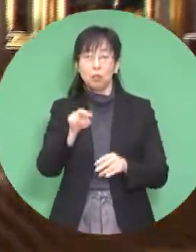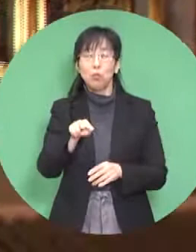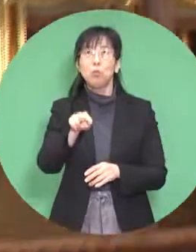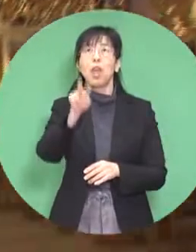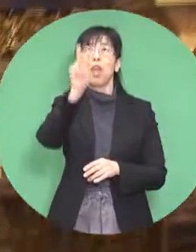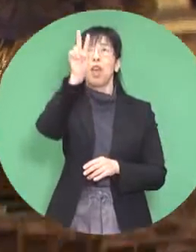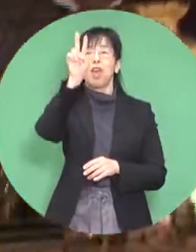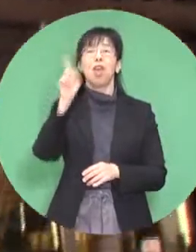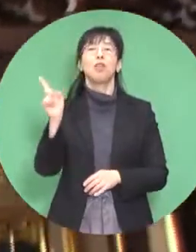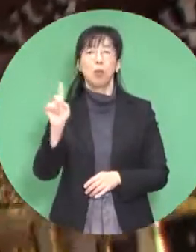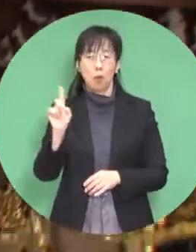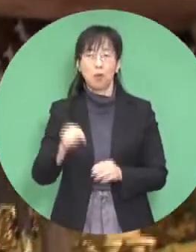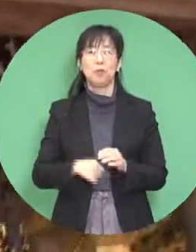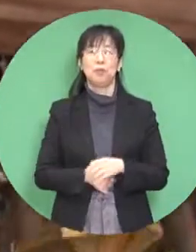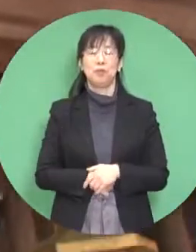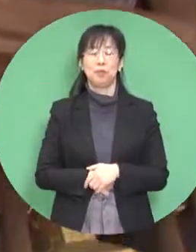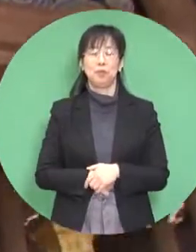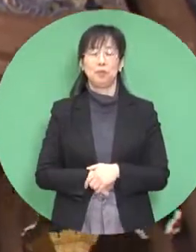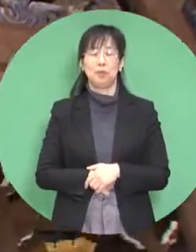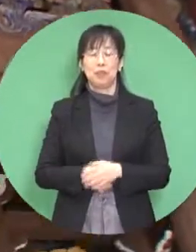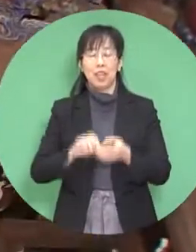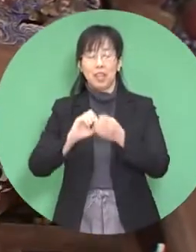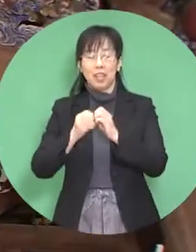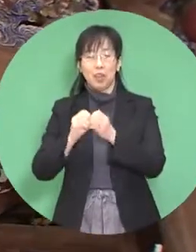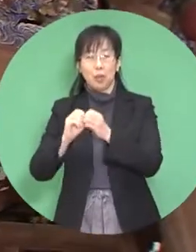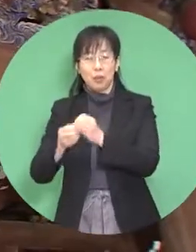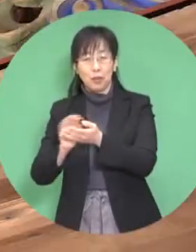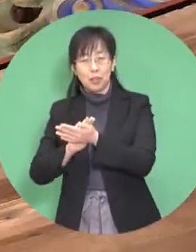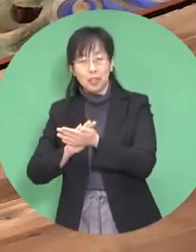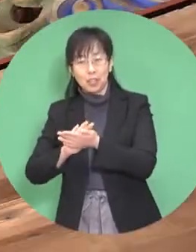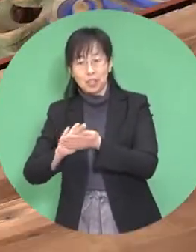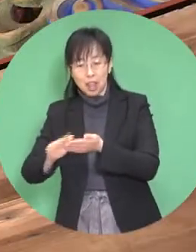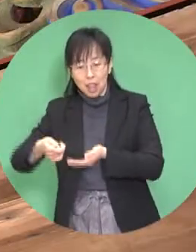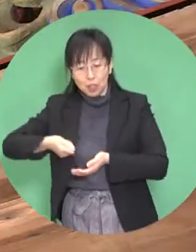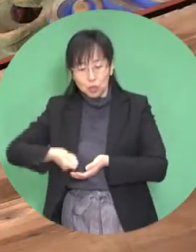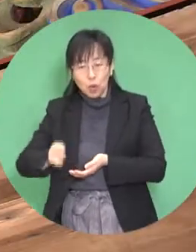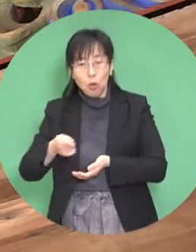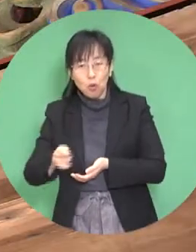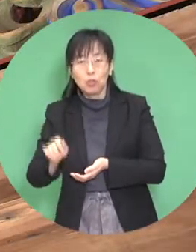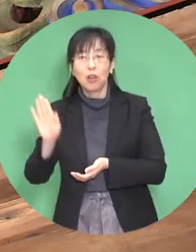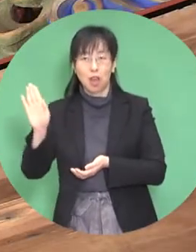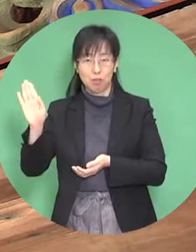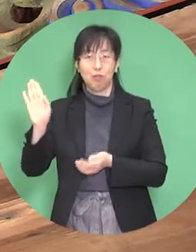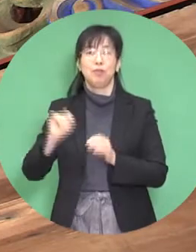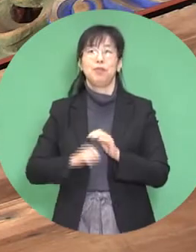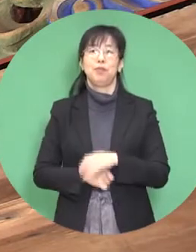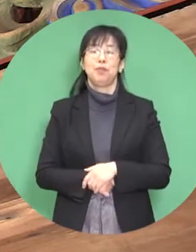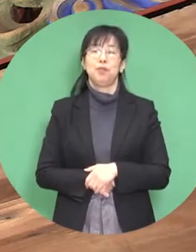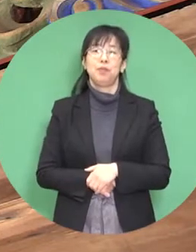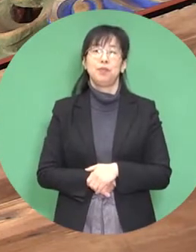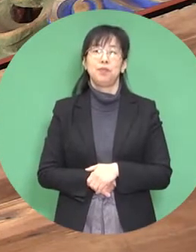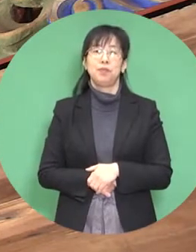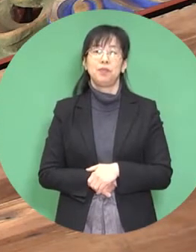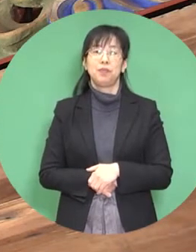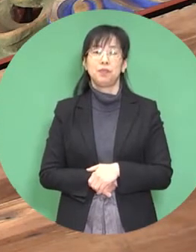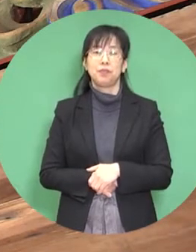ていただくとこちらにですね極彩色の彫刻が施されております。